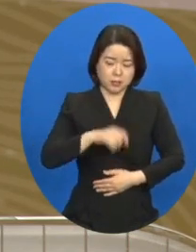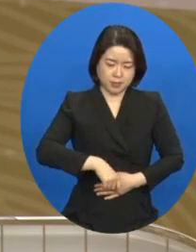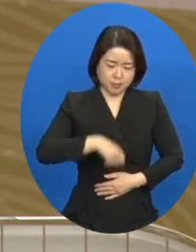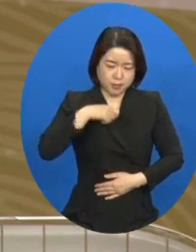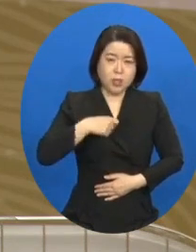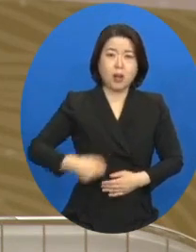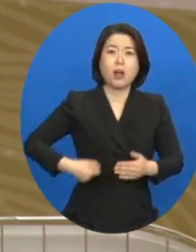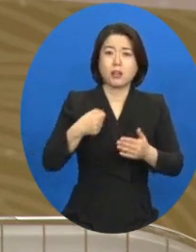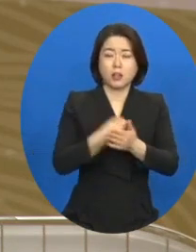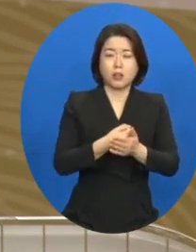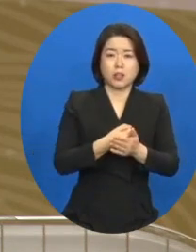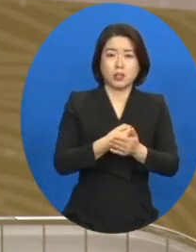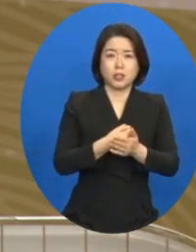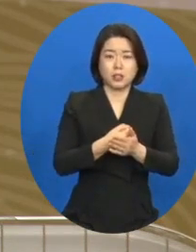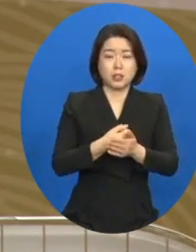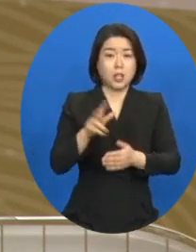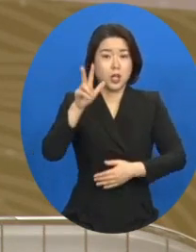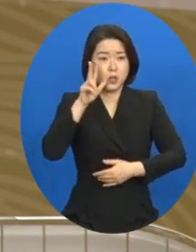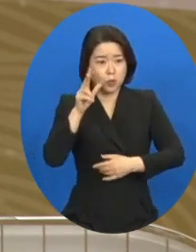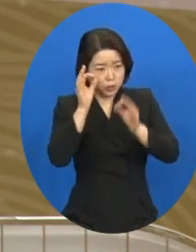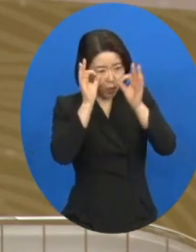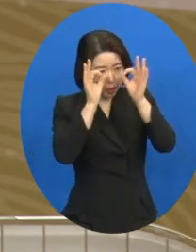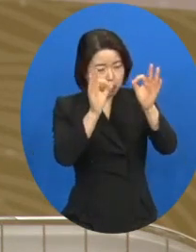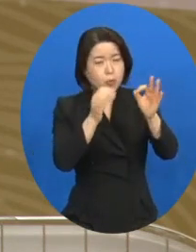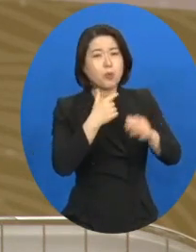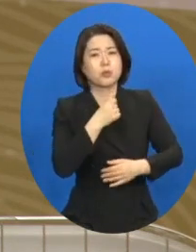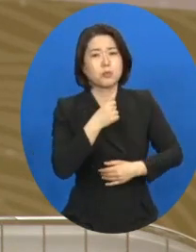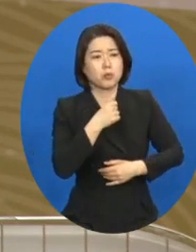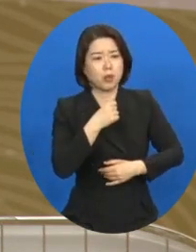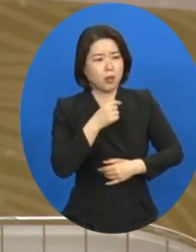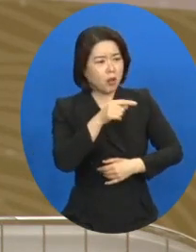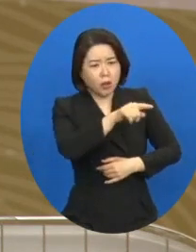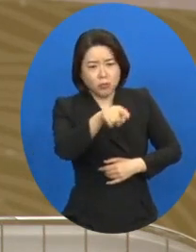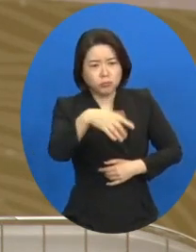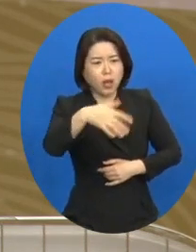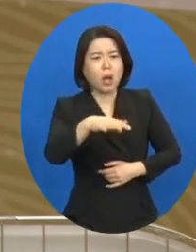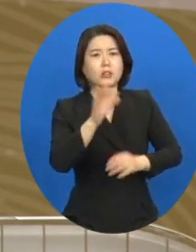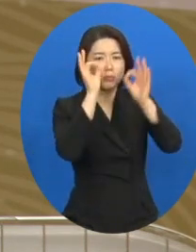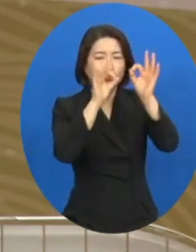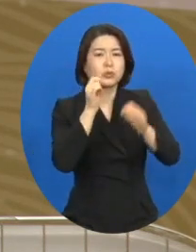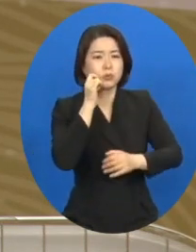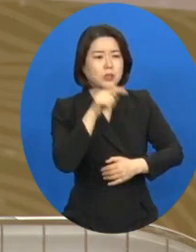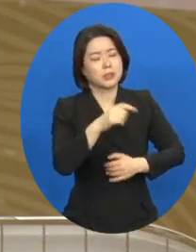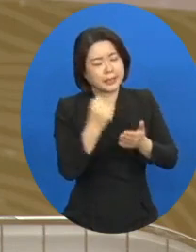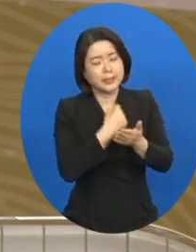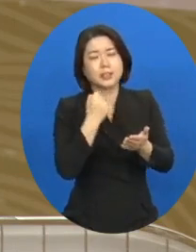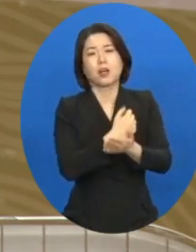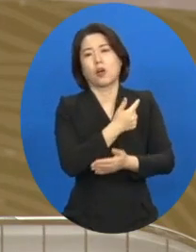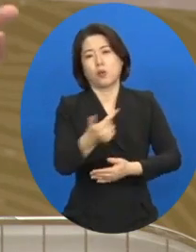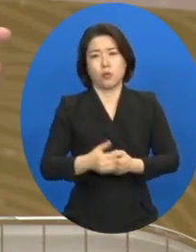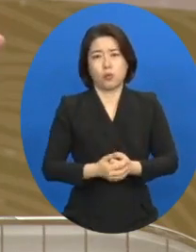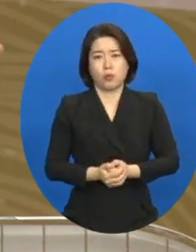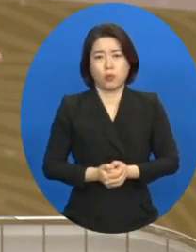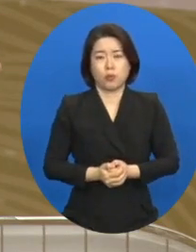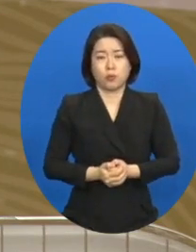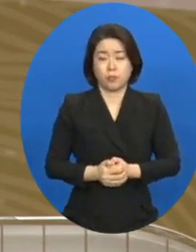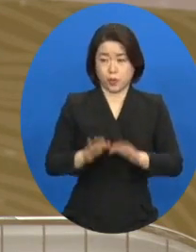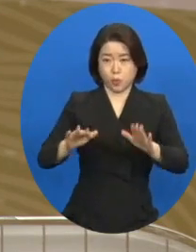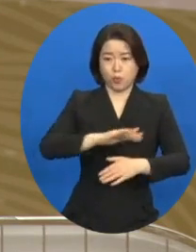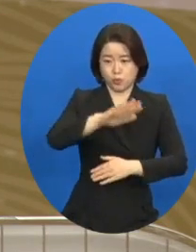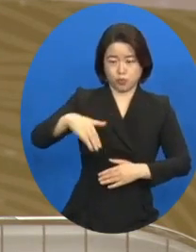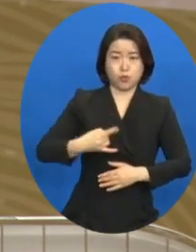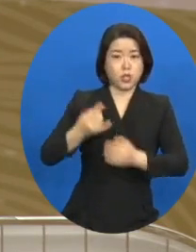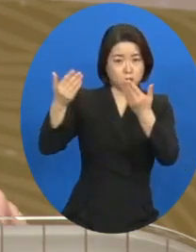결단이 여호수아에게 보이지 않았던 것, 그게 안타까웠던 거죠. 오늘 우리에게 주시는